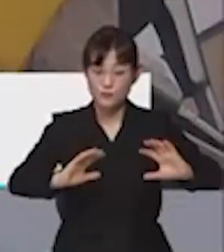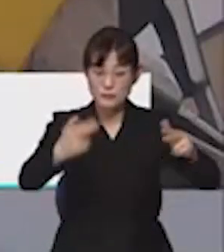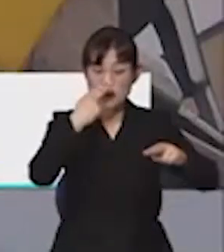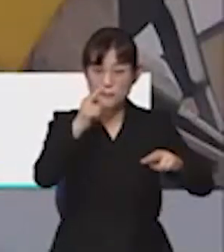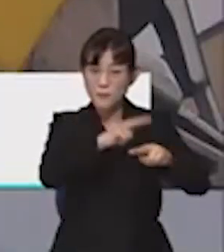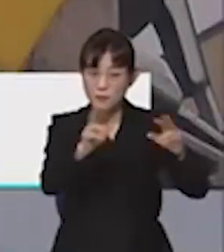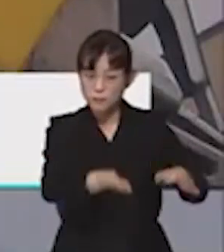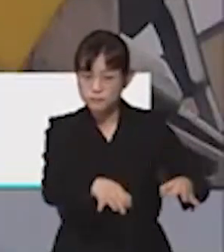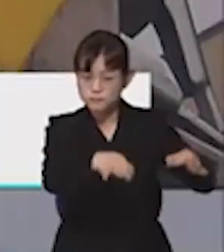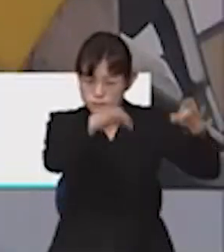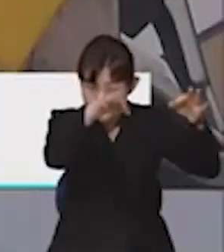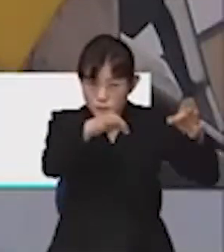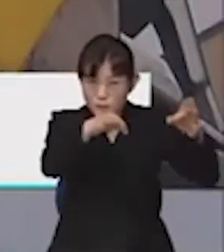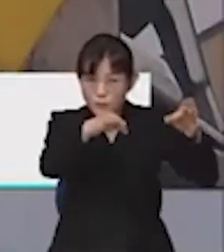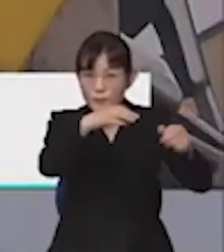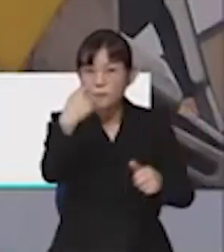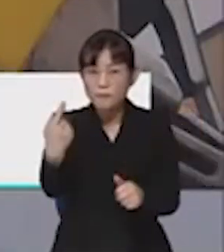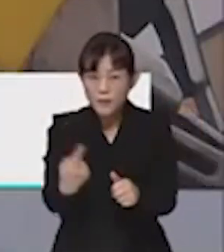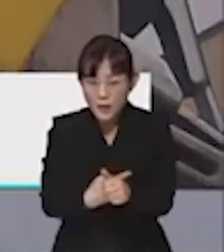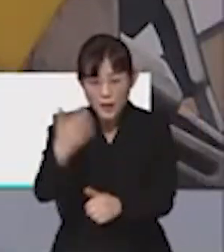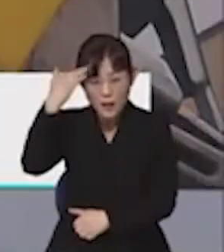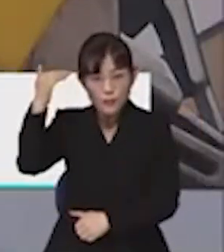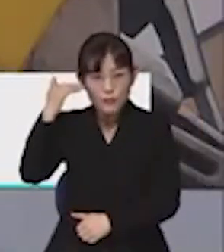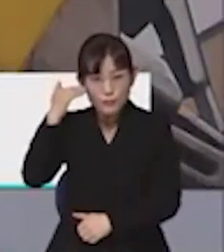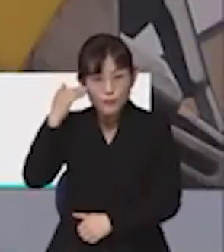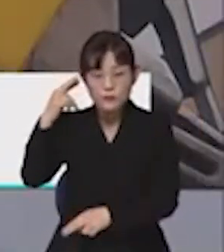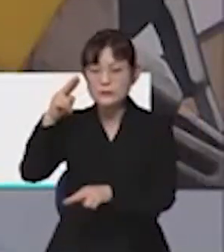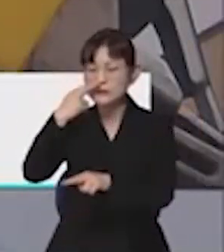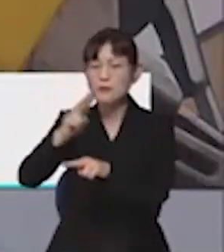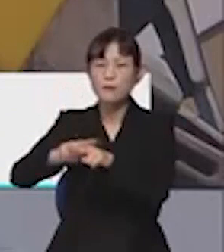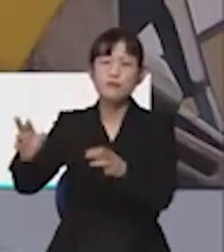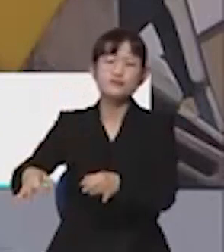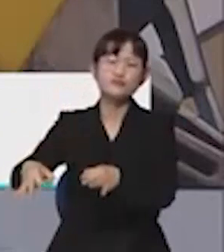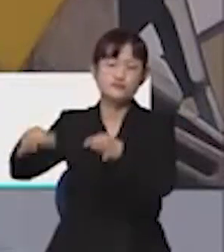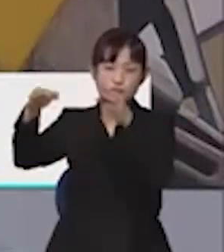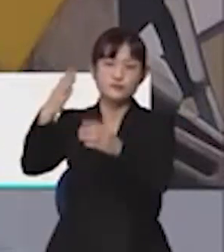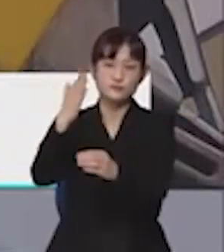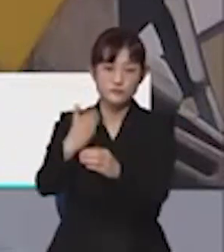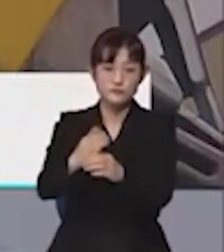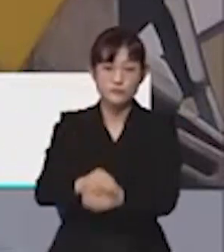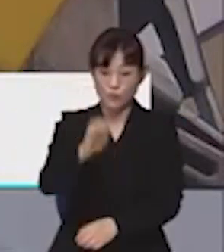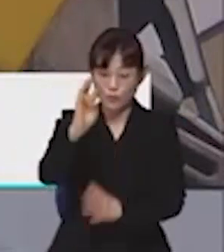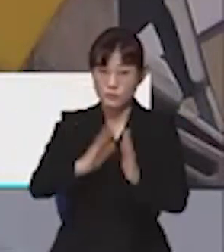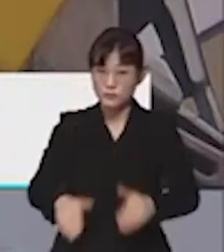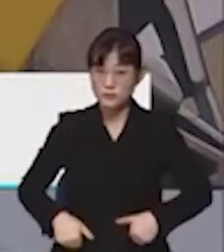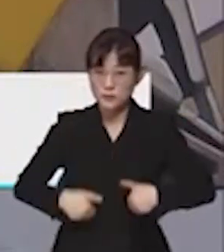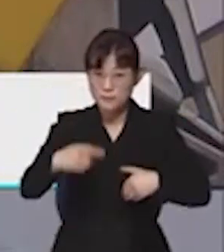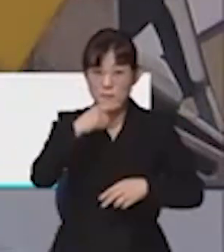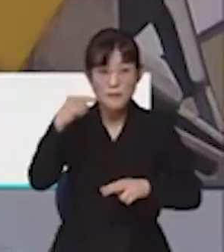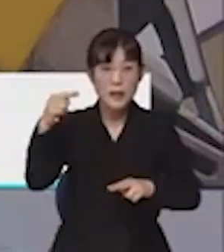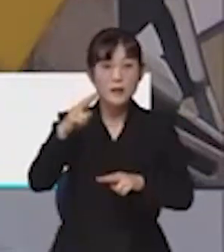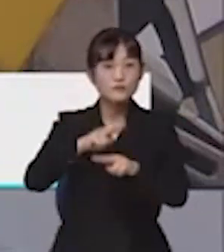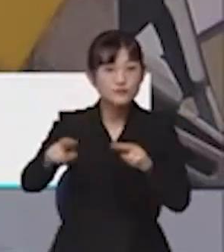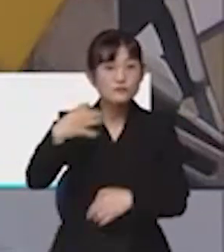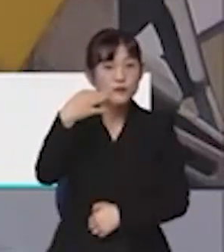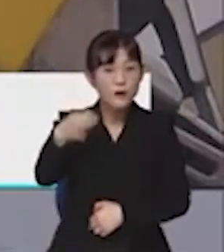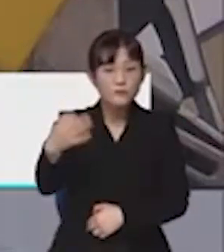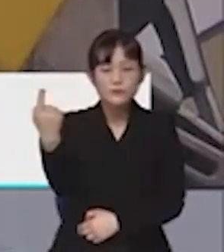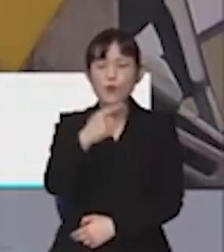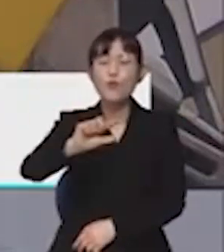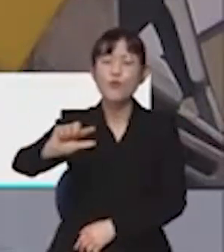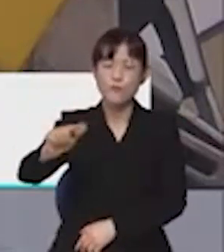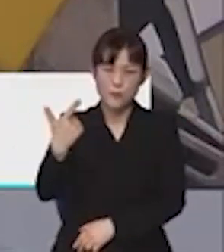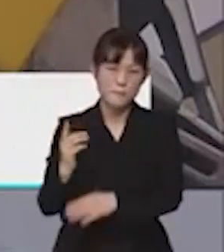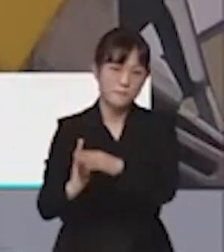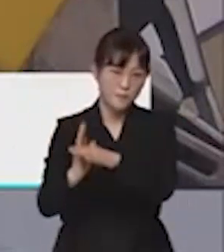국제유가가 상승하면서 국내 휘발유와 경유 가격도 가파르게 오르고 있습니다 광주 전남의 휘발유 값도 1600원을